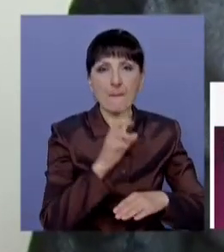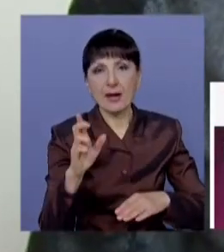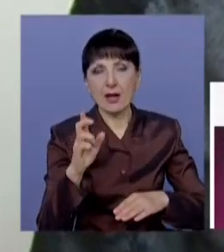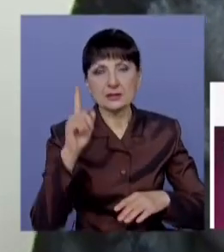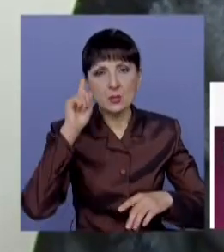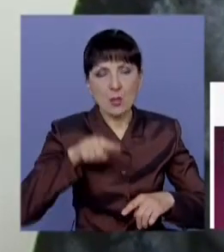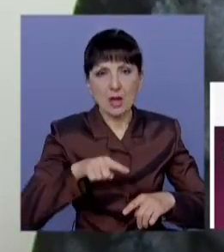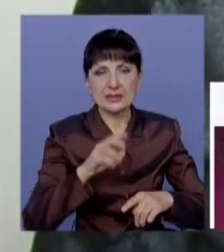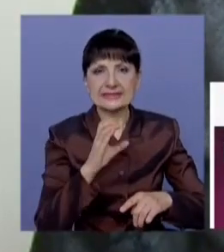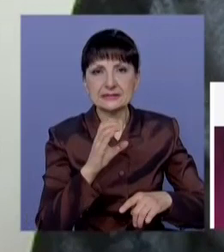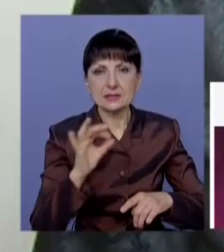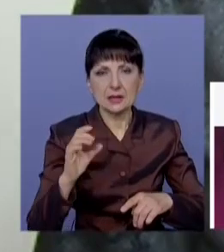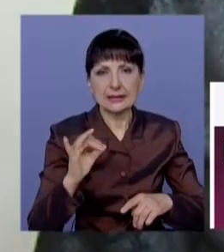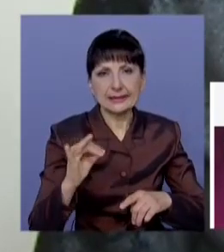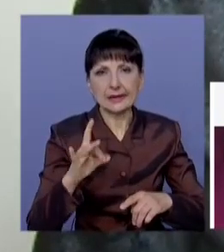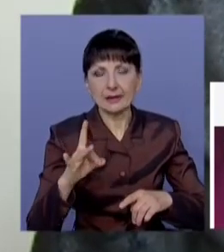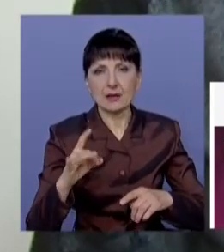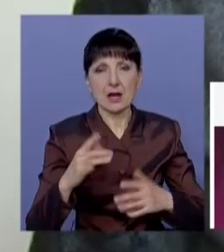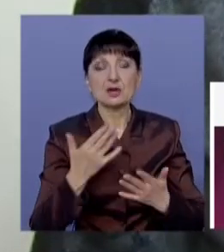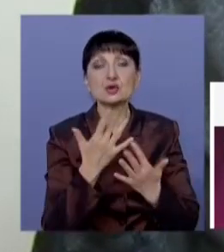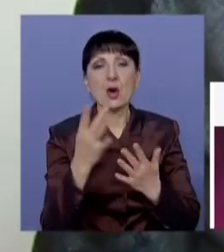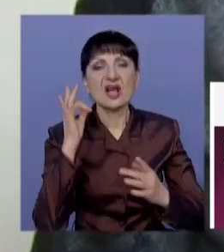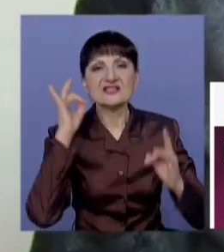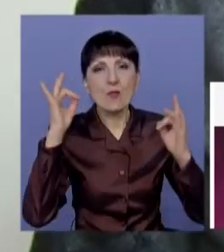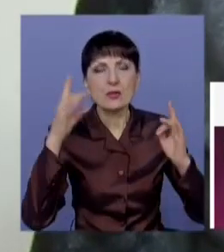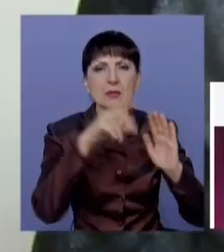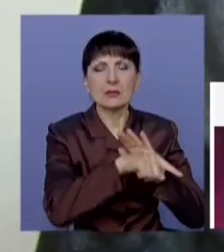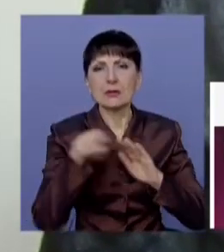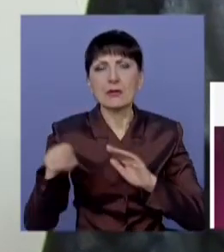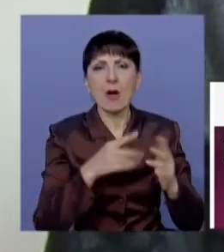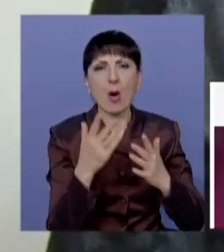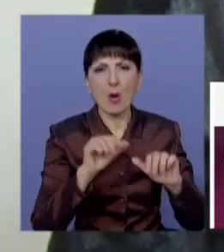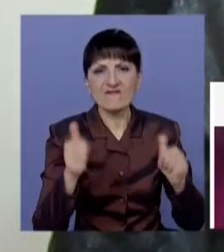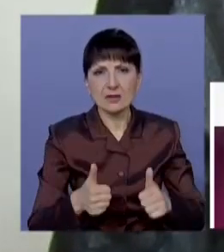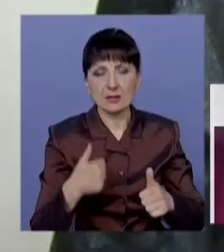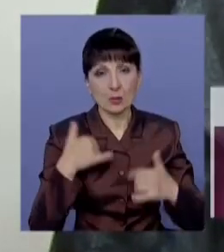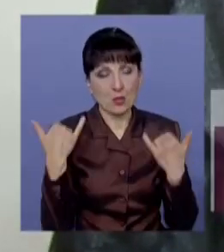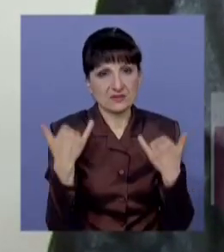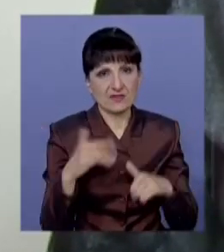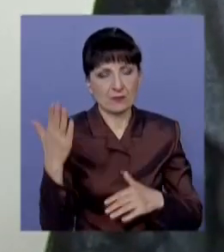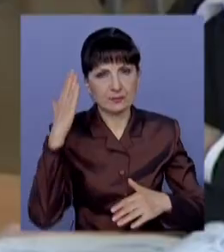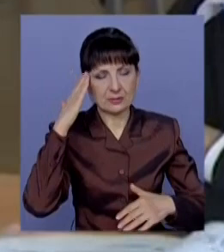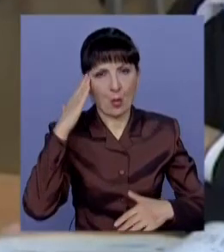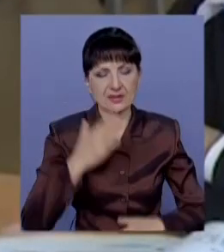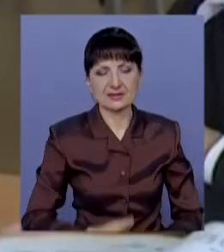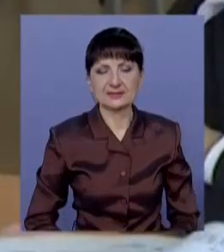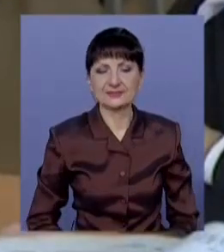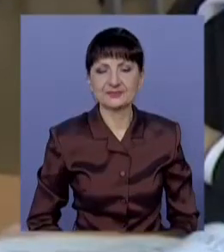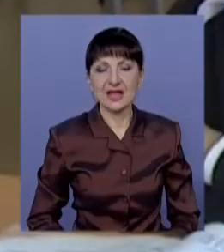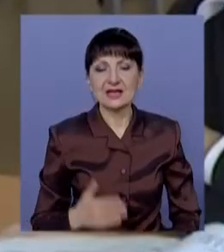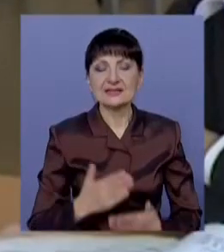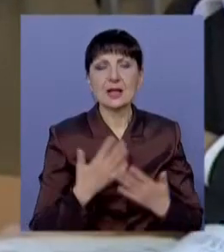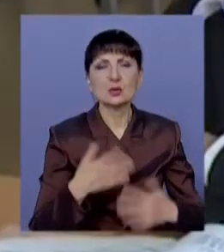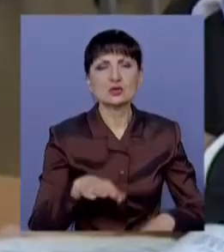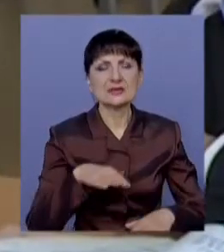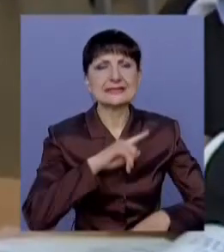мог разделить согласные звуки на три вида и сказать, сколько и какие звуки относятся к тому или иному виду. Я была удивлена его способностям. Стать квалифицированным